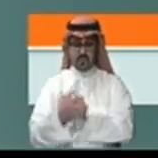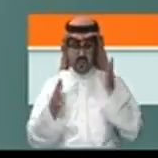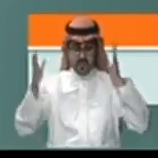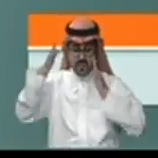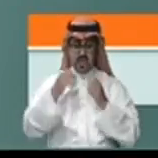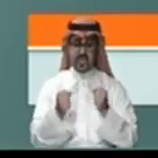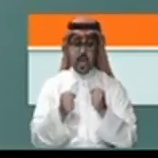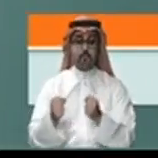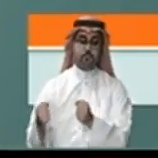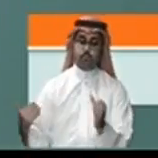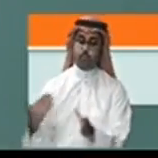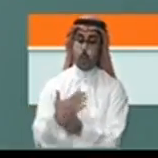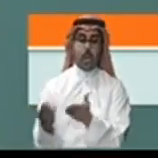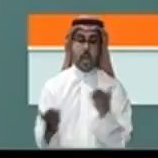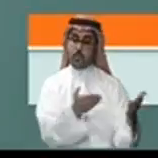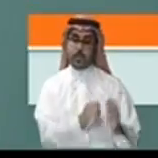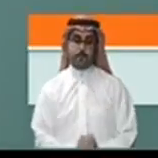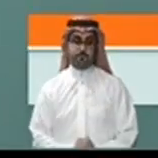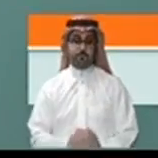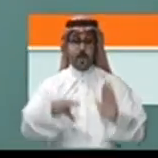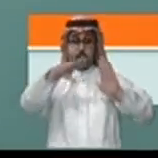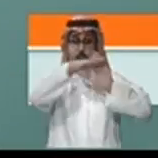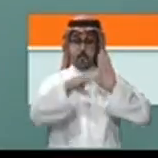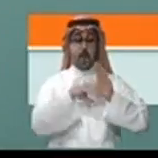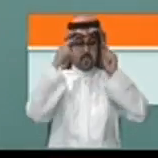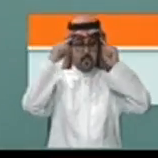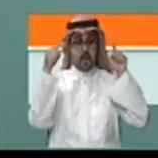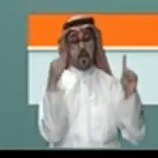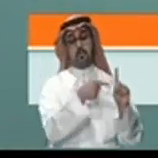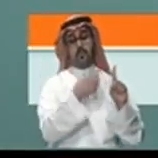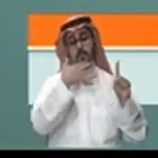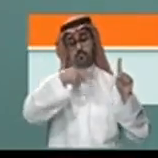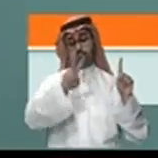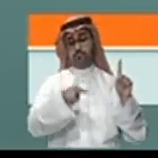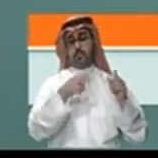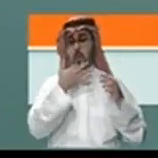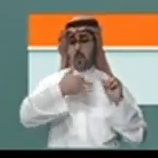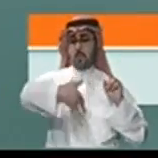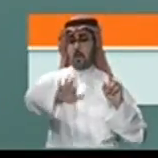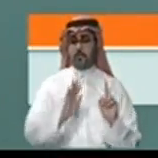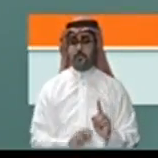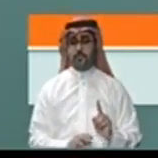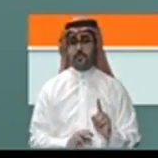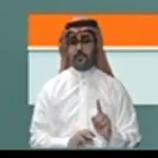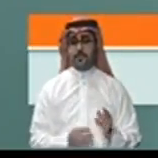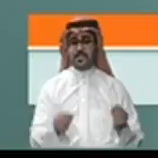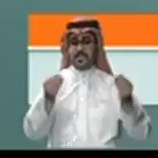به خادم الحرمين الشريفين ينم عن اهتمامه ورعايته وعنايته